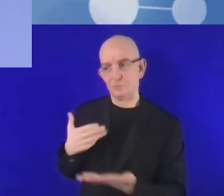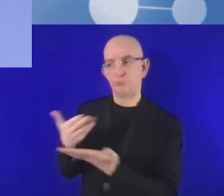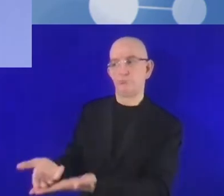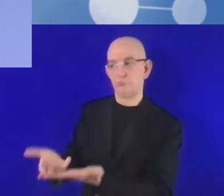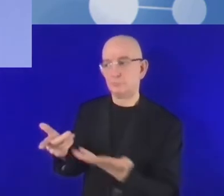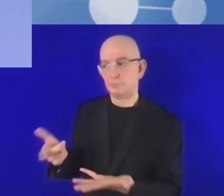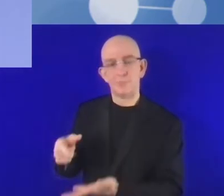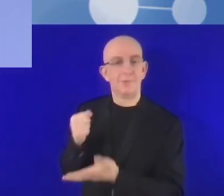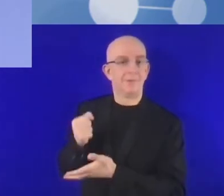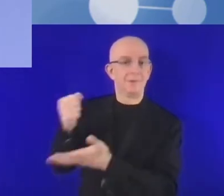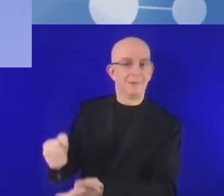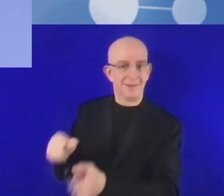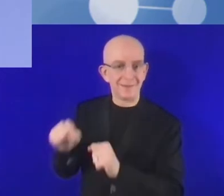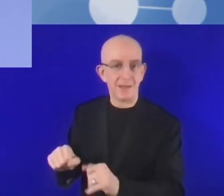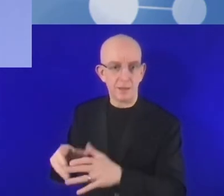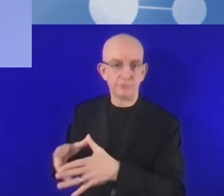的